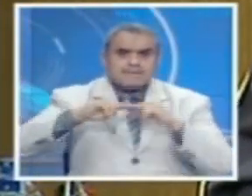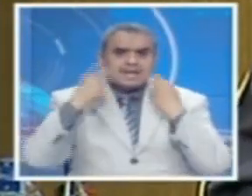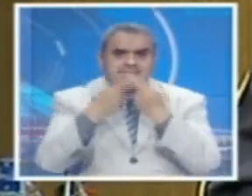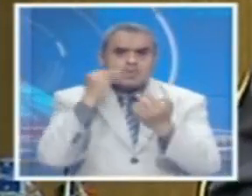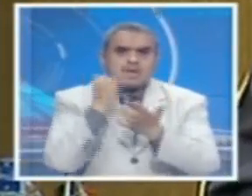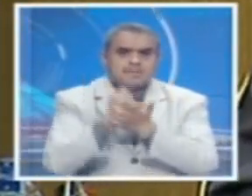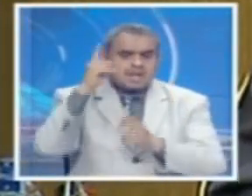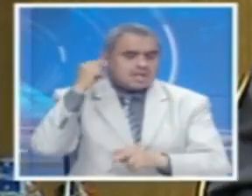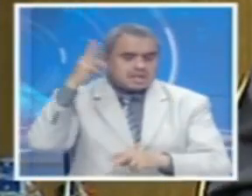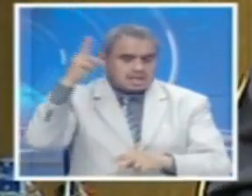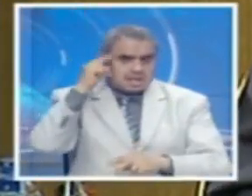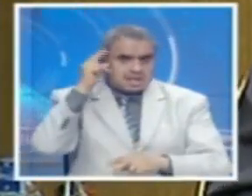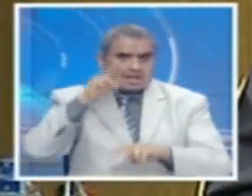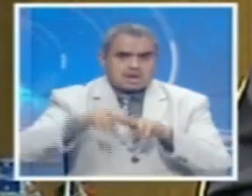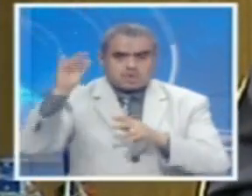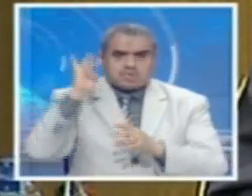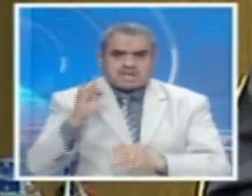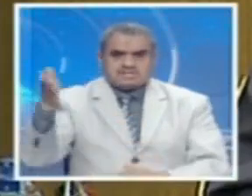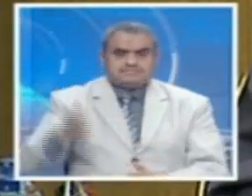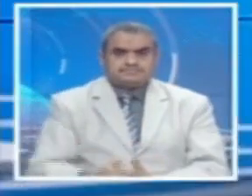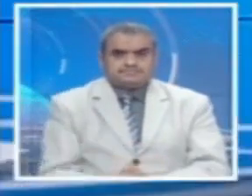المحكمة الجنائية الدولية.